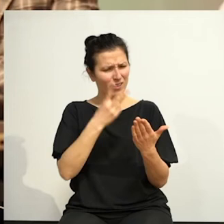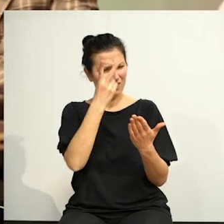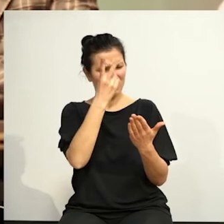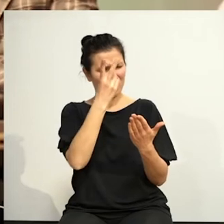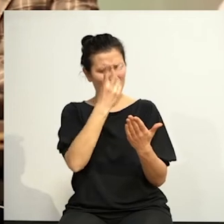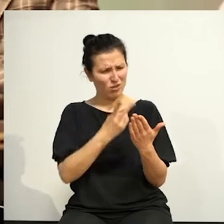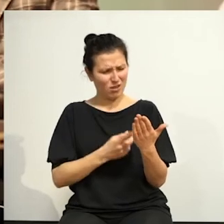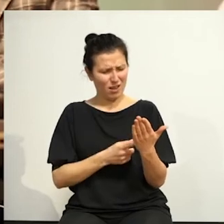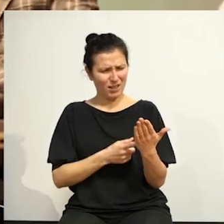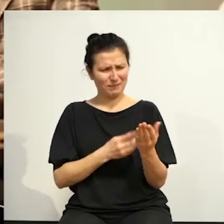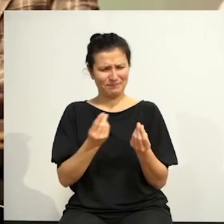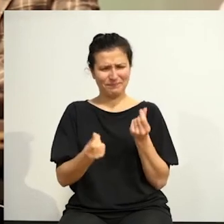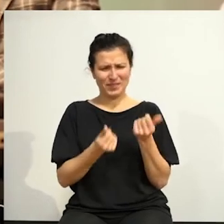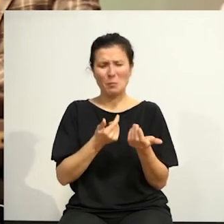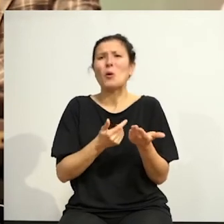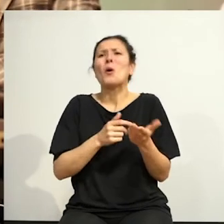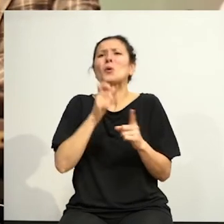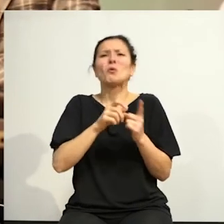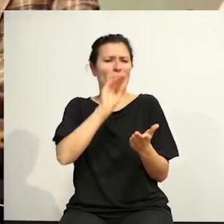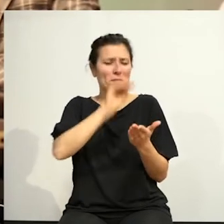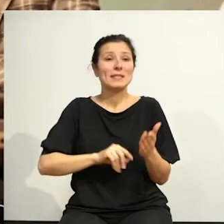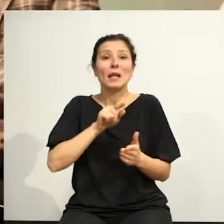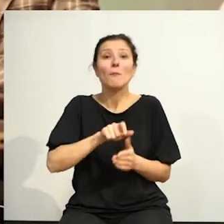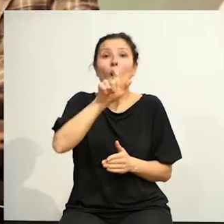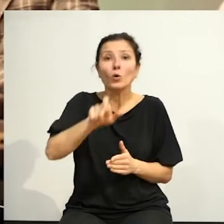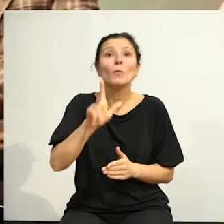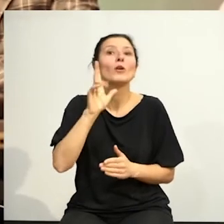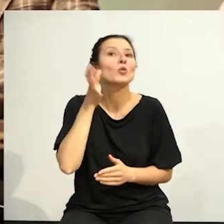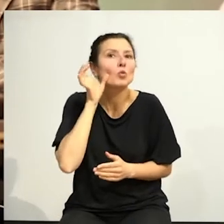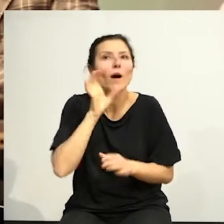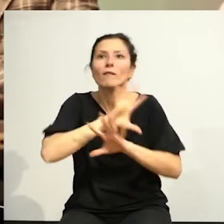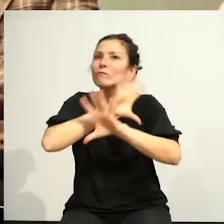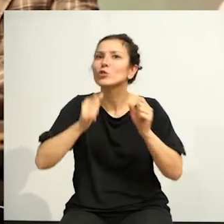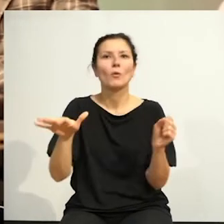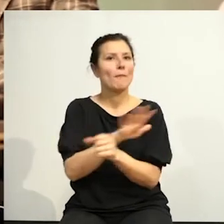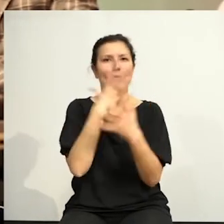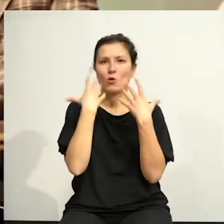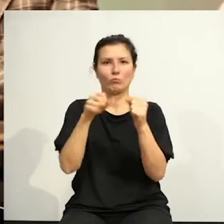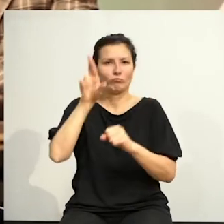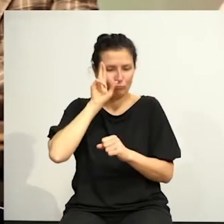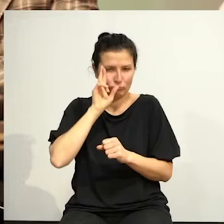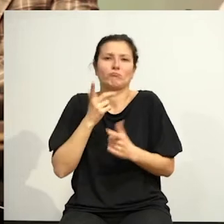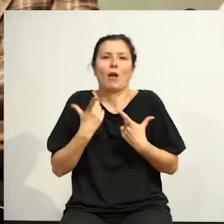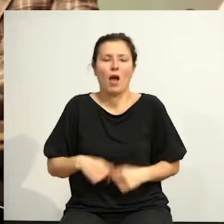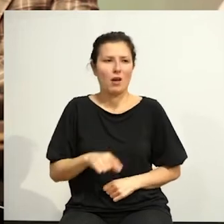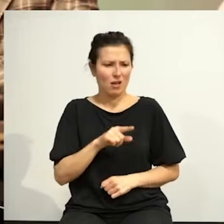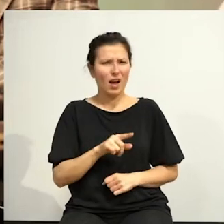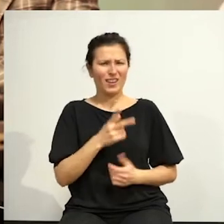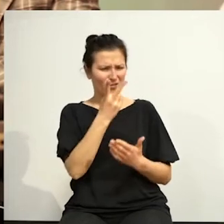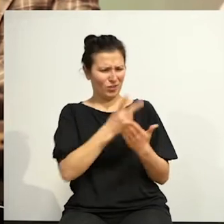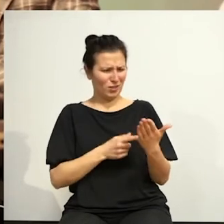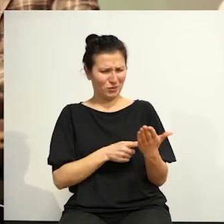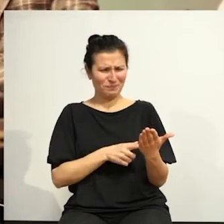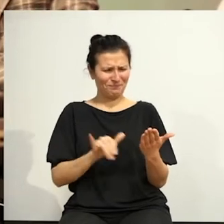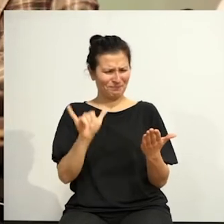jest ten paradoks. Czytelnik jako słuchacz wszystko rozumie, czytelnik jako czytelnik nagle przestaje rozumieć. To